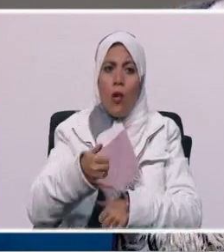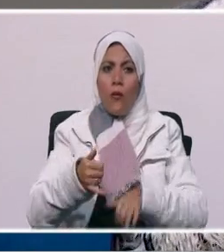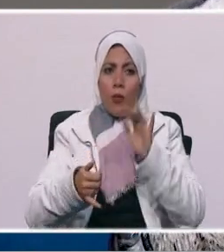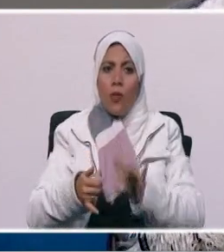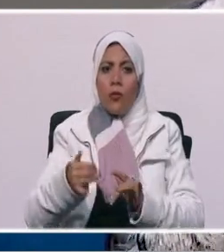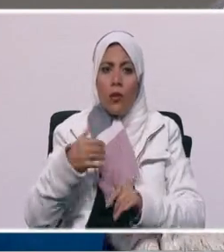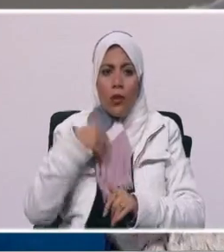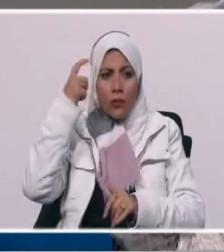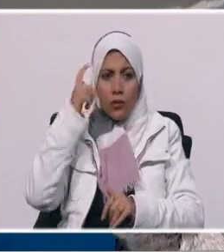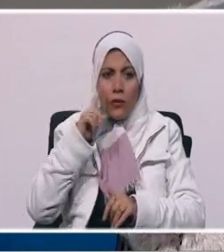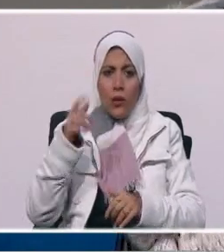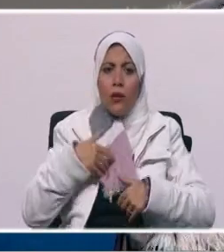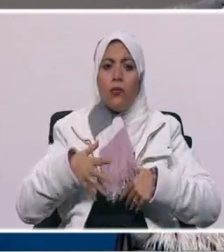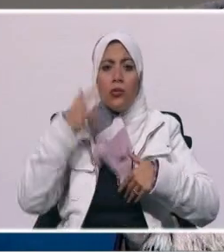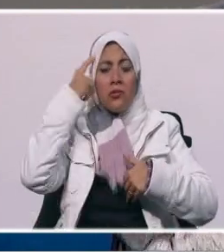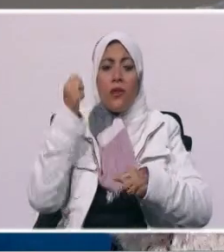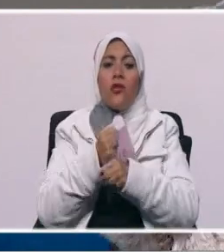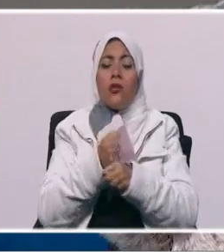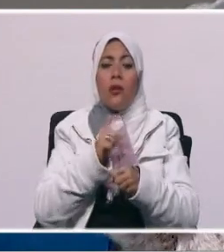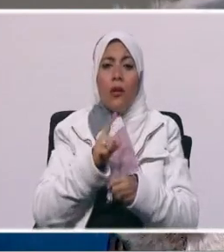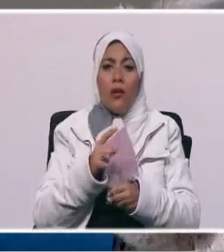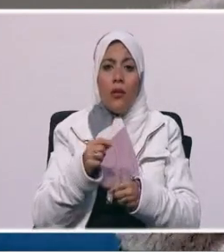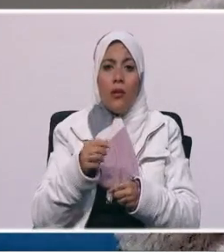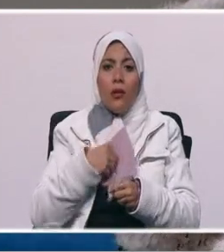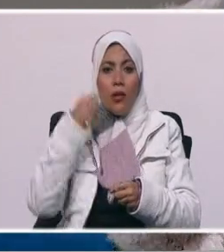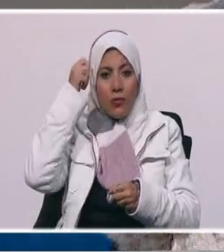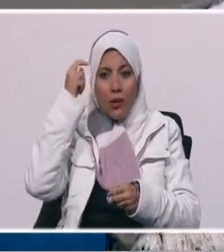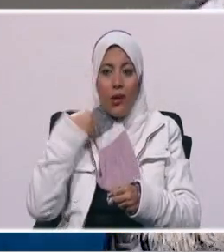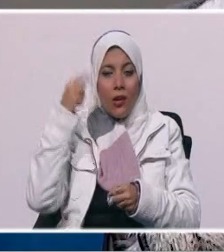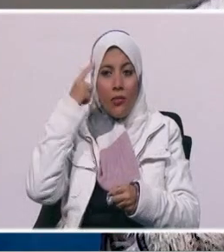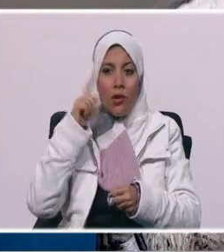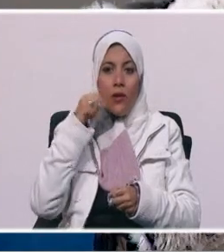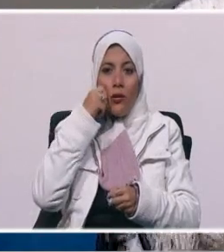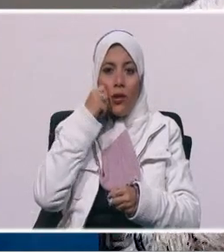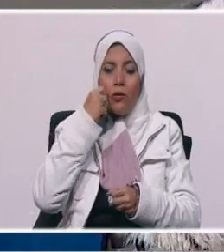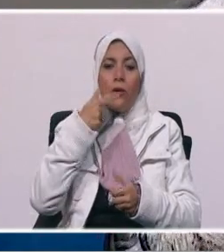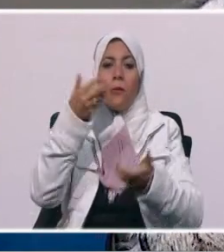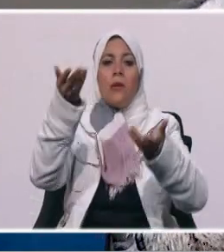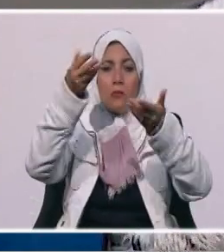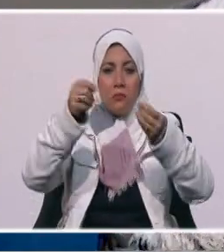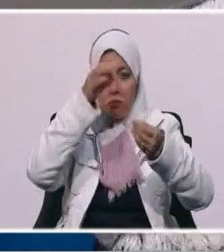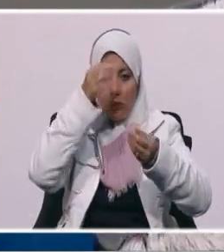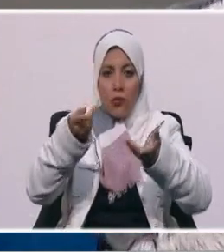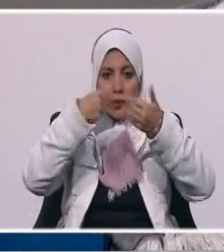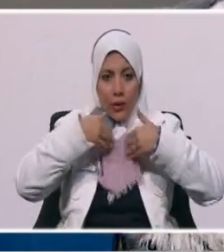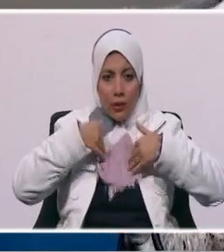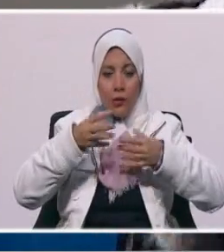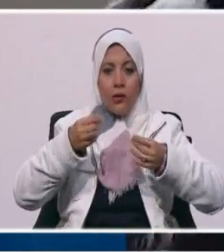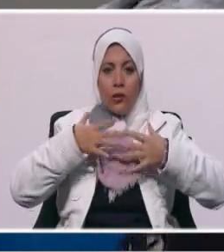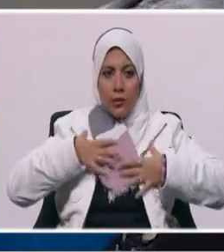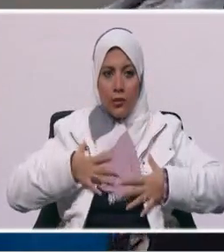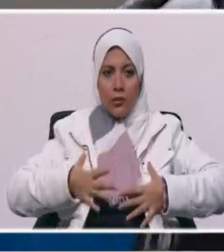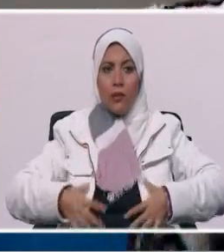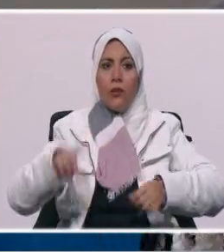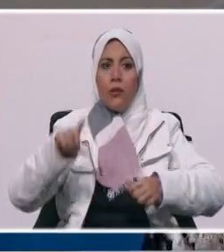أنا مش عارفة أشتغل، مش عارفة أجامل الناس حتى لو اتعزمت في حاجة، ما أعرفش، مش عارفة ألبس هاي هيلز مثلا،